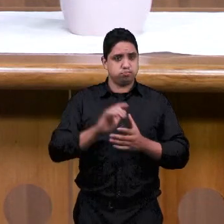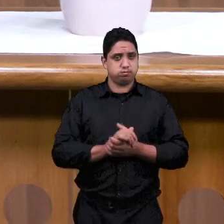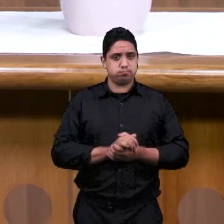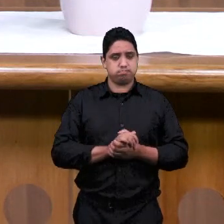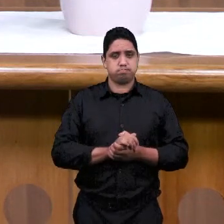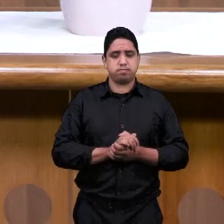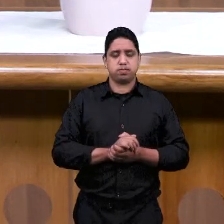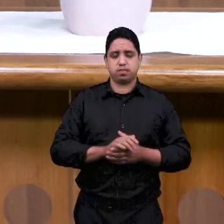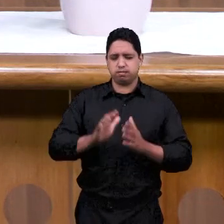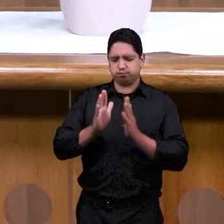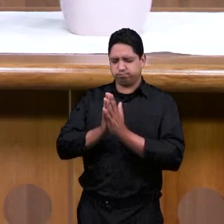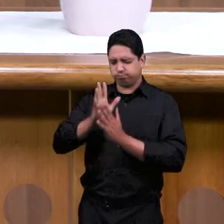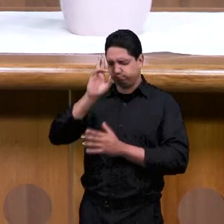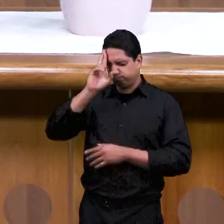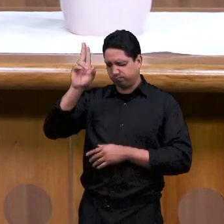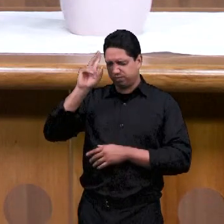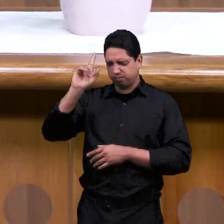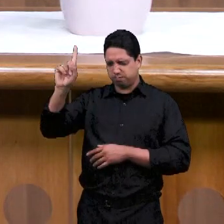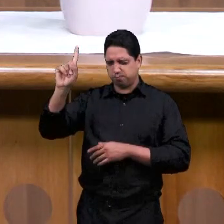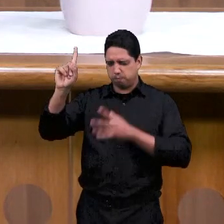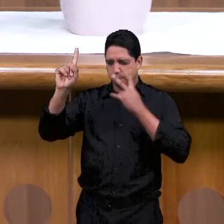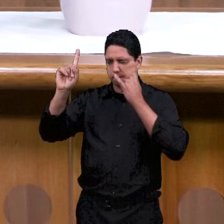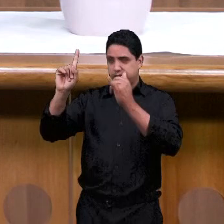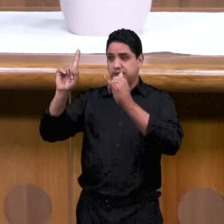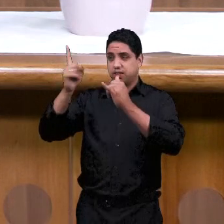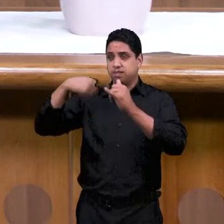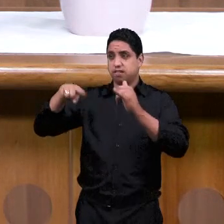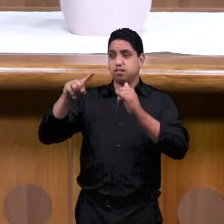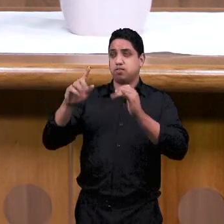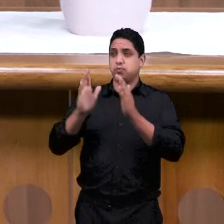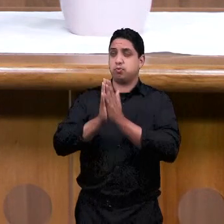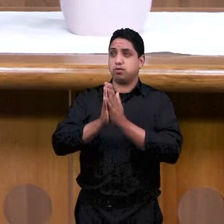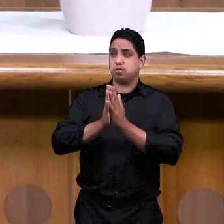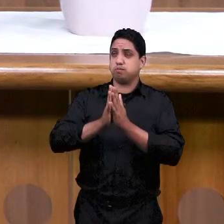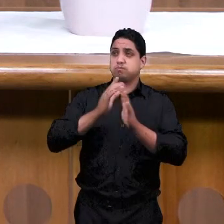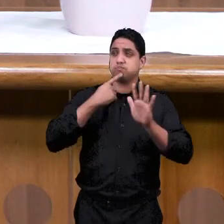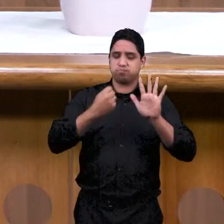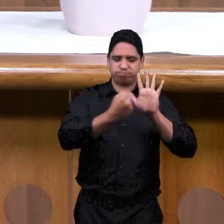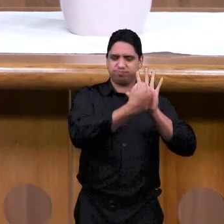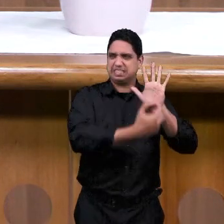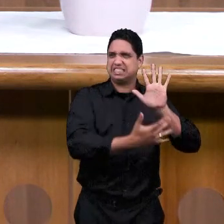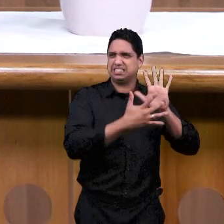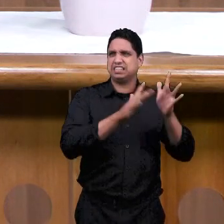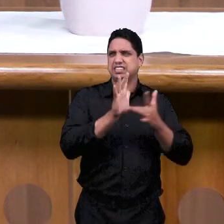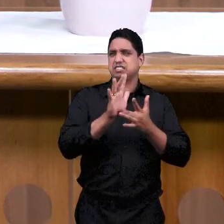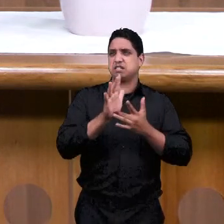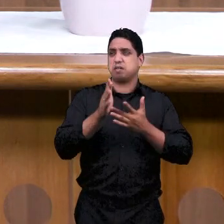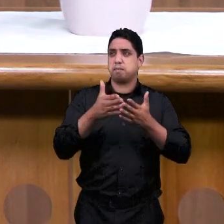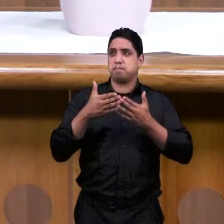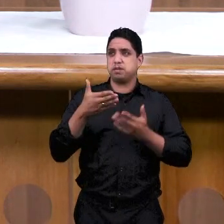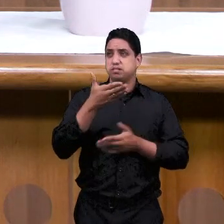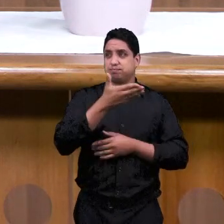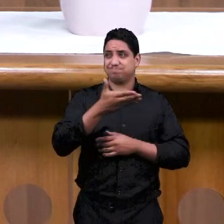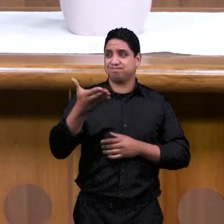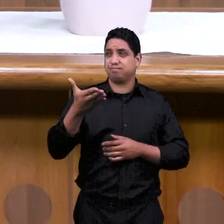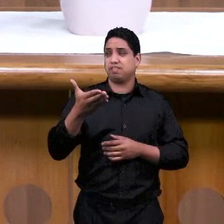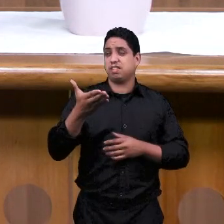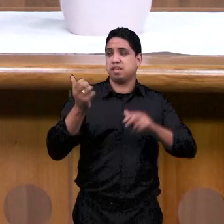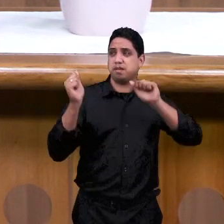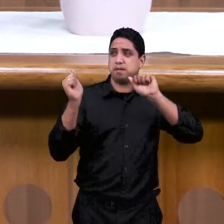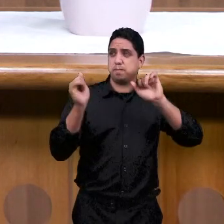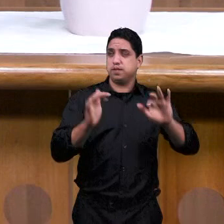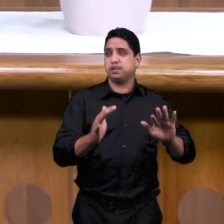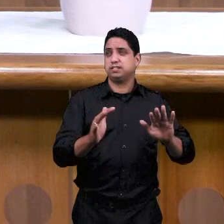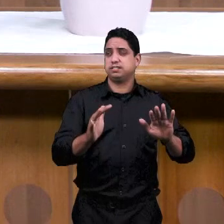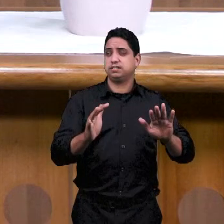Seigneur notre Dieu et Père, nous prions à toi, couvert par le sang de Jésus, et nous demandons maintenant, Seigneur, une bénédiction